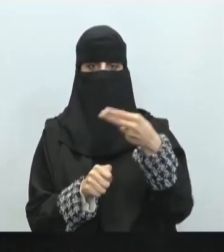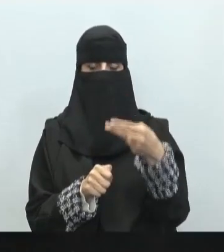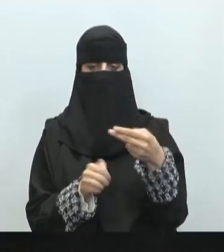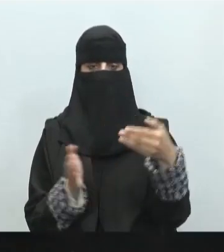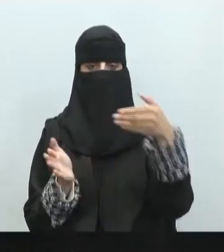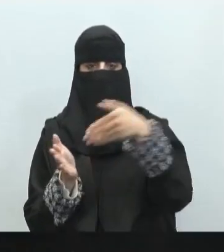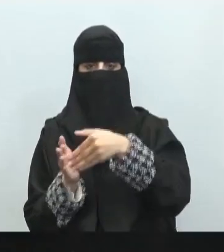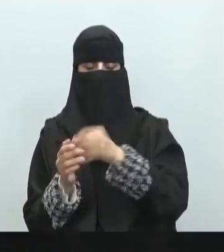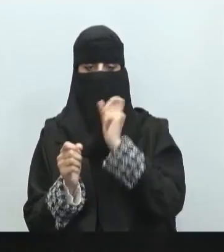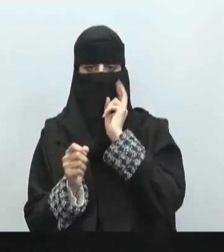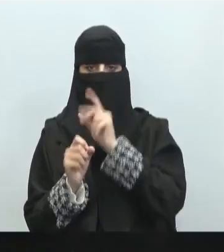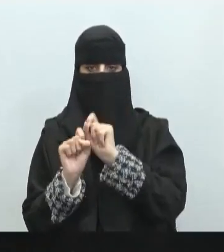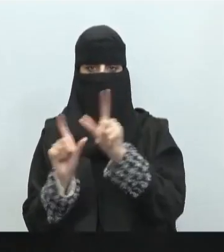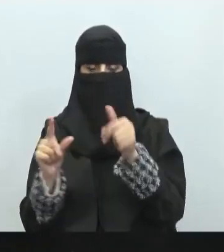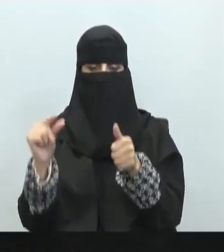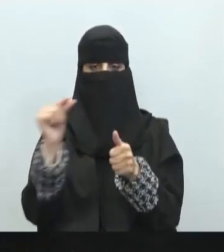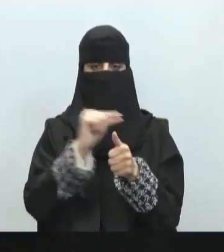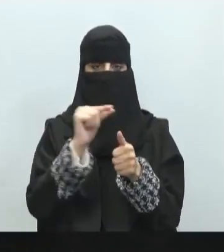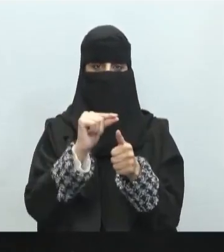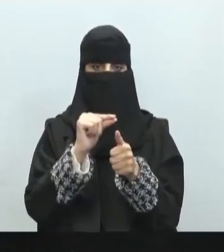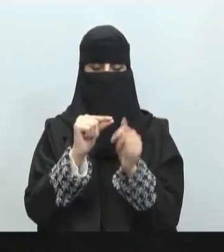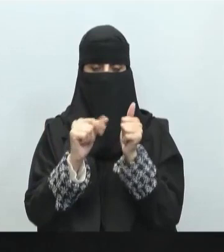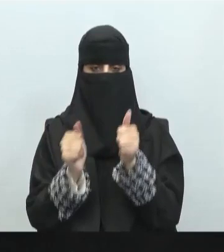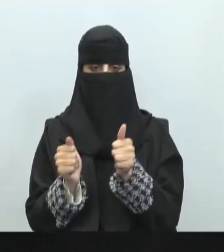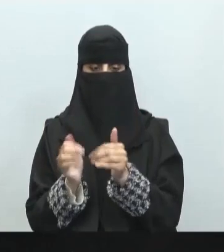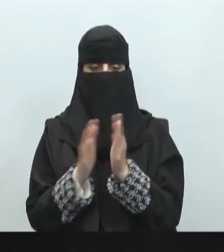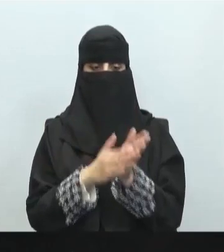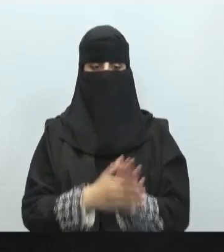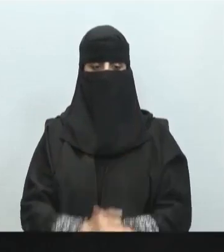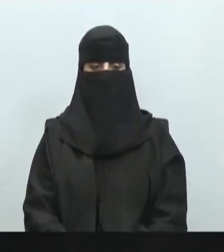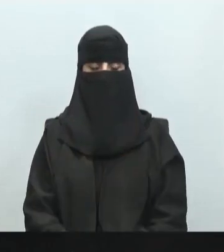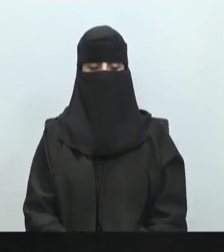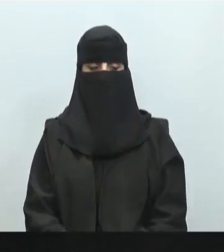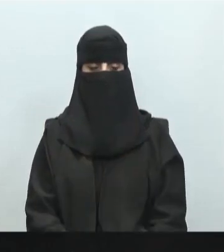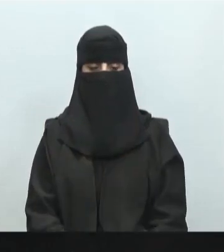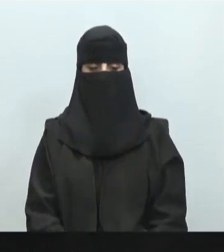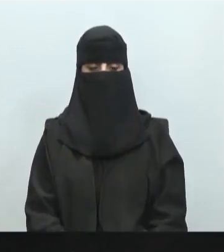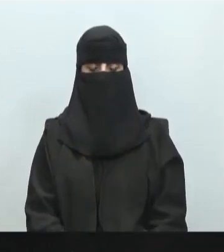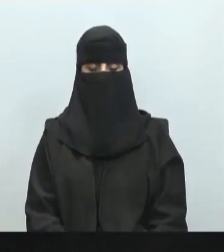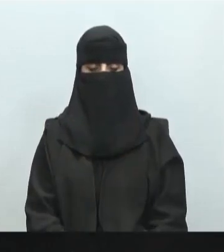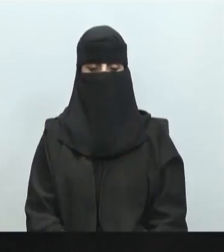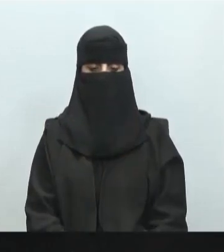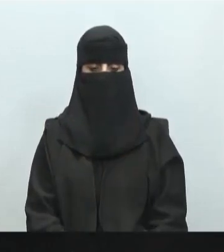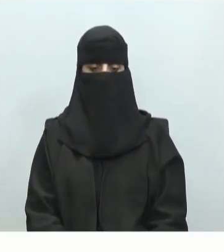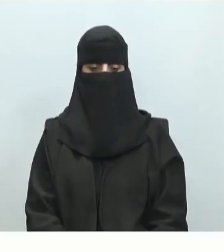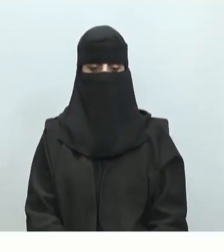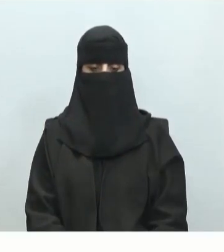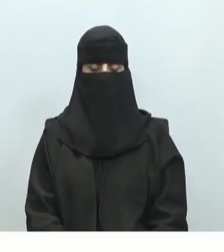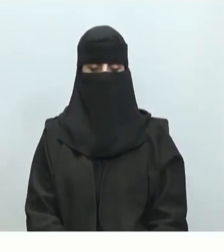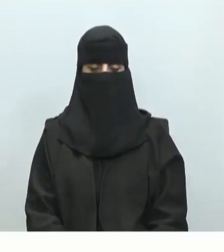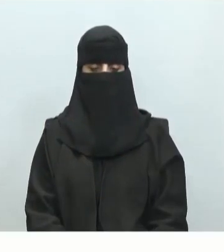فاعل مرفوع وعلامه رفعه الضمه الظاهره على